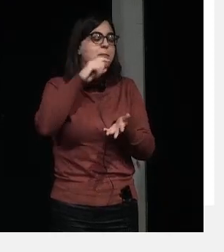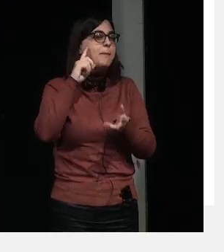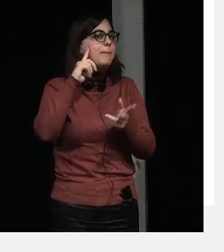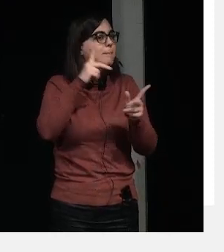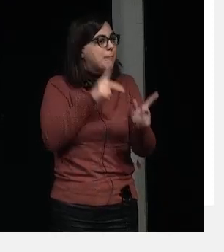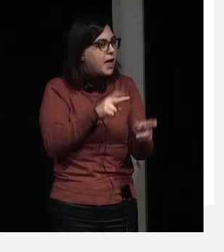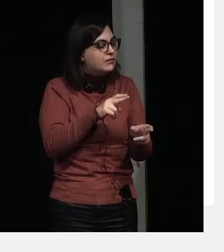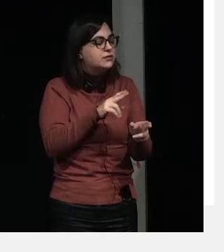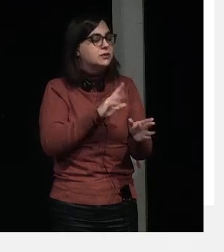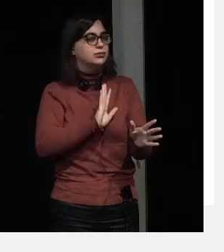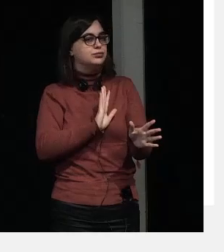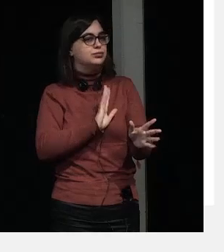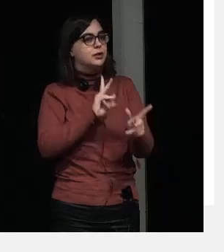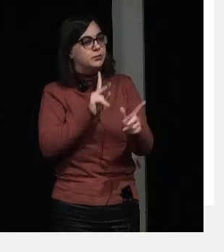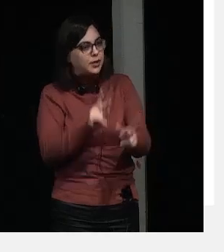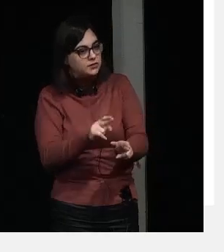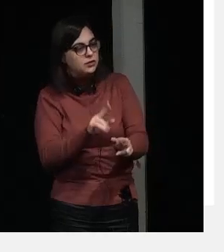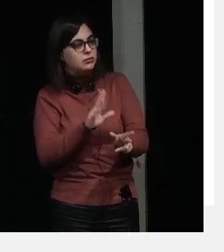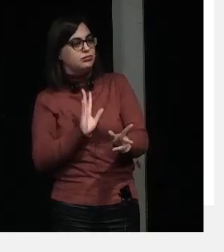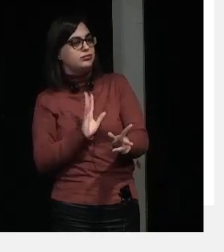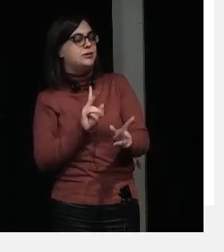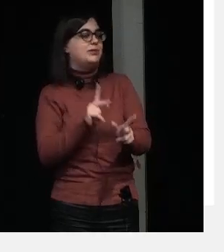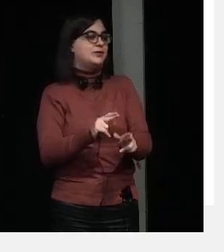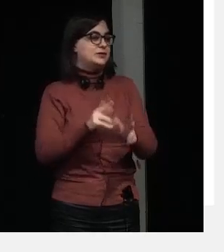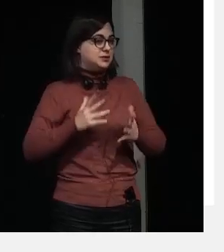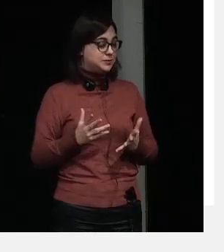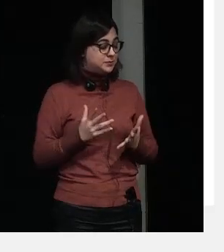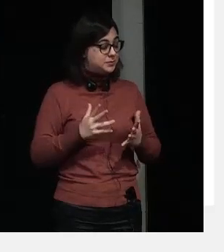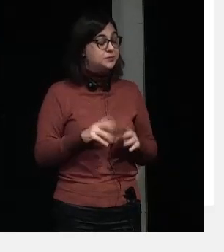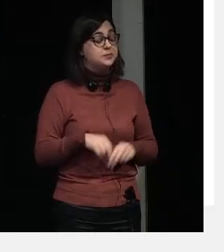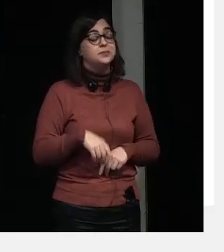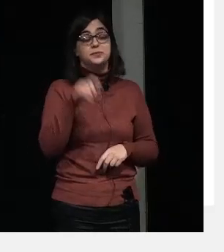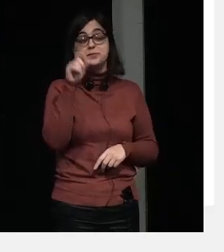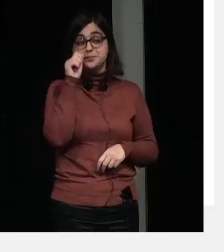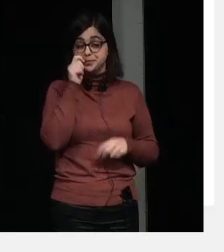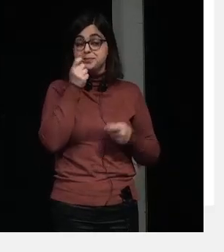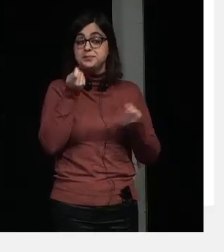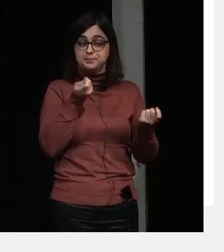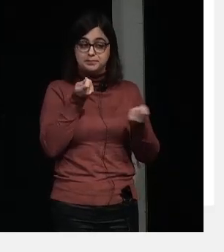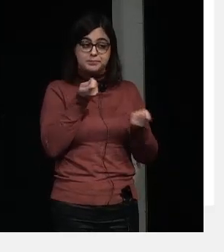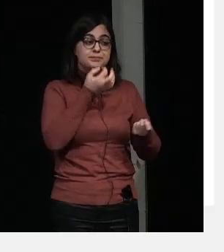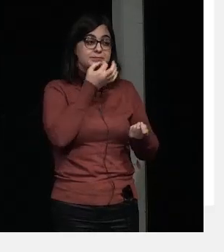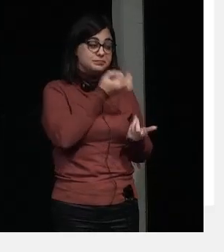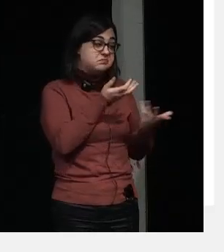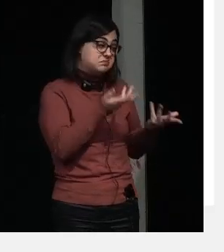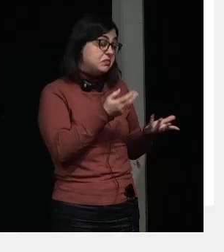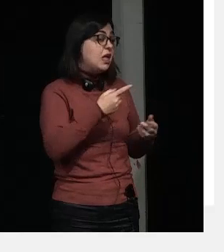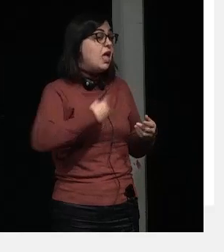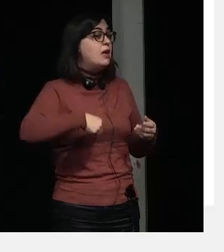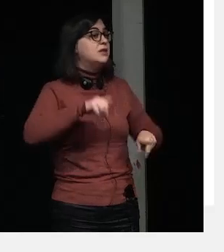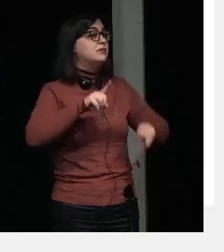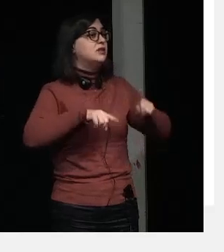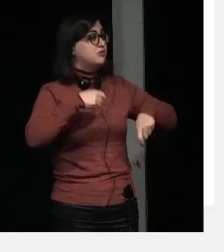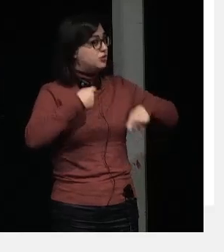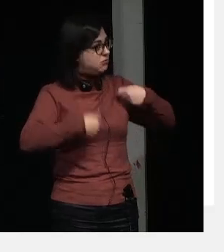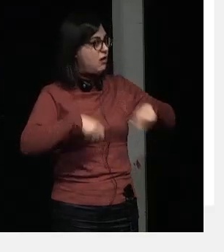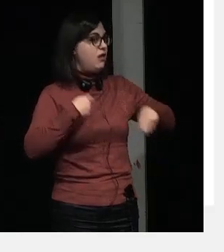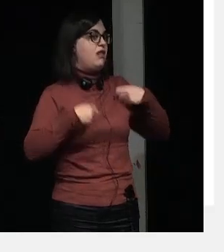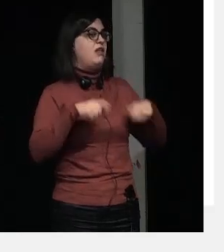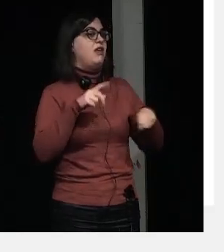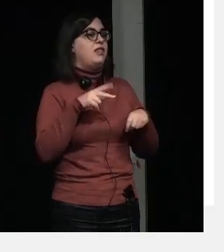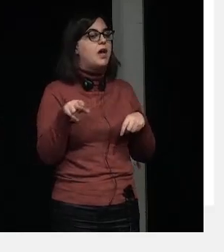Με γκρινιάζουμε εμείς, Βασιλική, πολλές φορές Παρασκευή, με συγχωρείς, ότι δεν έχουμε κάποιο θερανείο για να καθίσουμε κάπου σε ένα μουσείο, σε μια